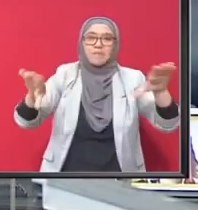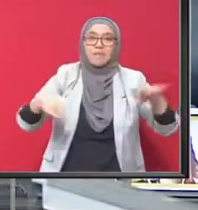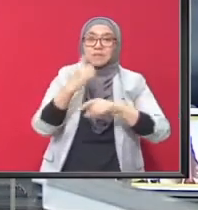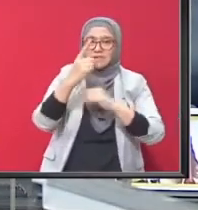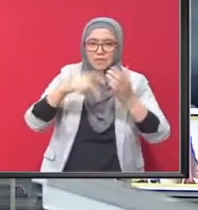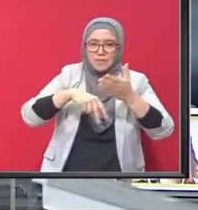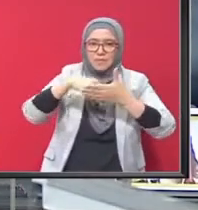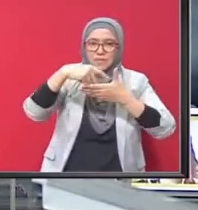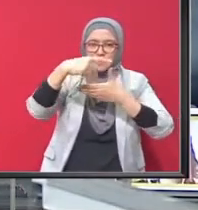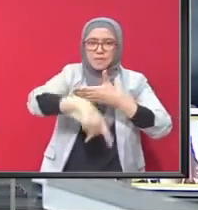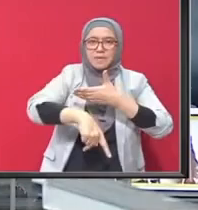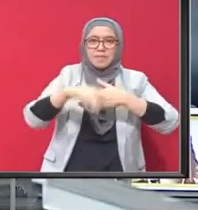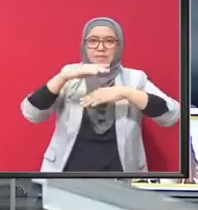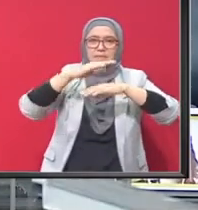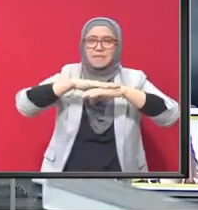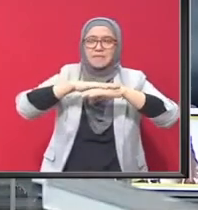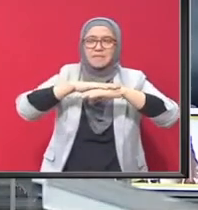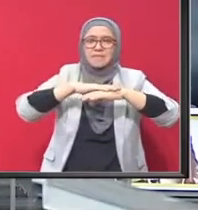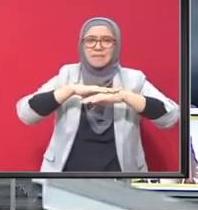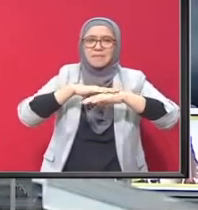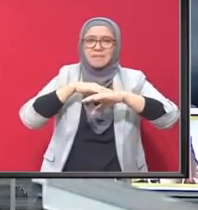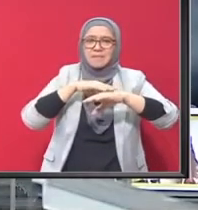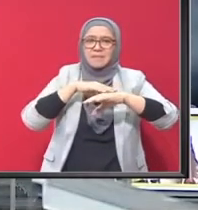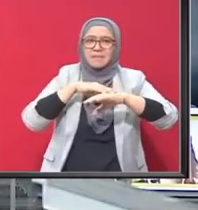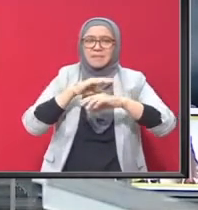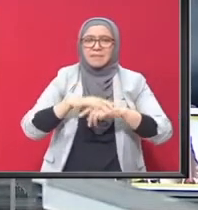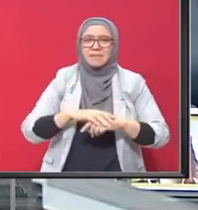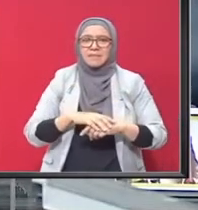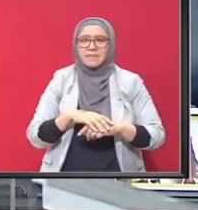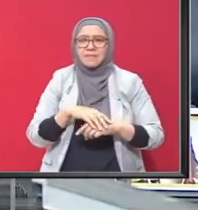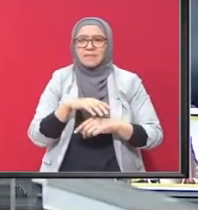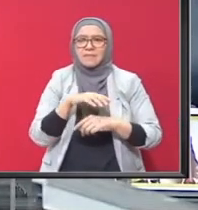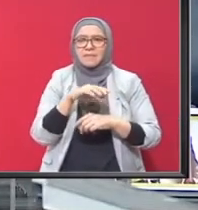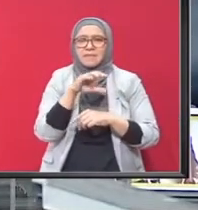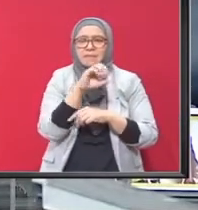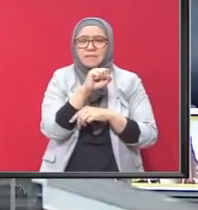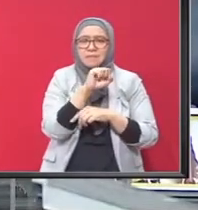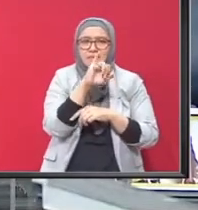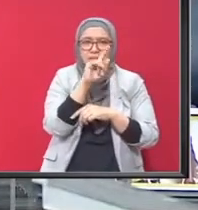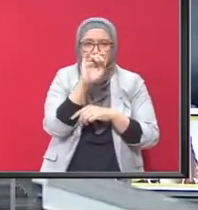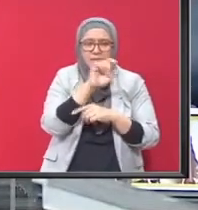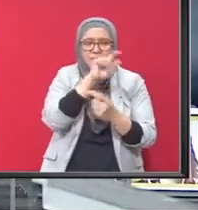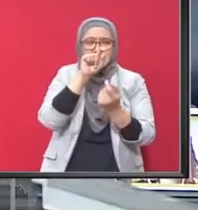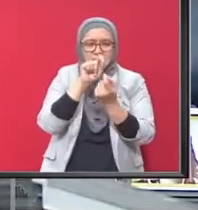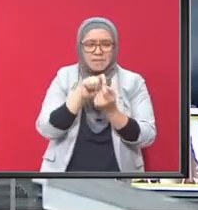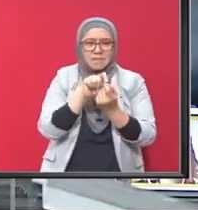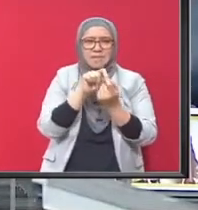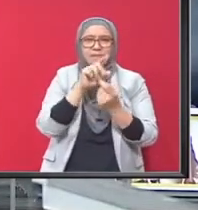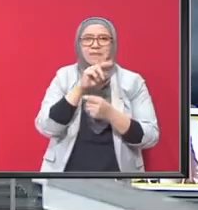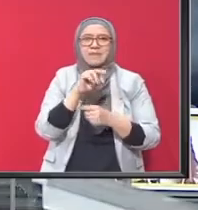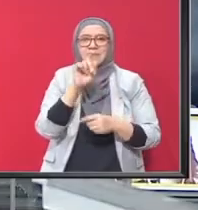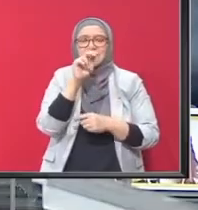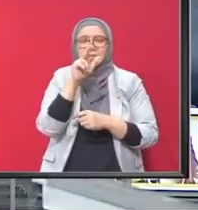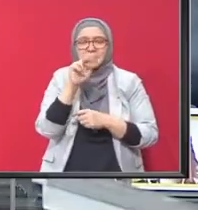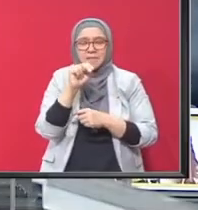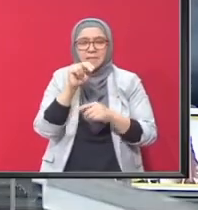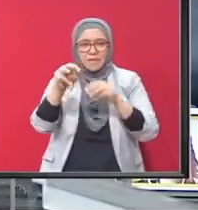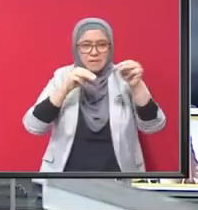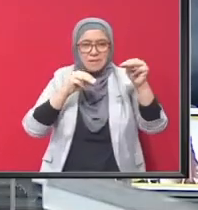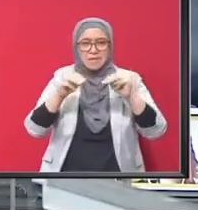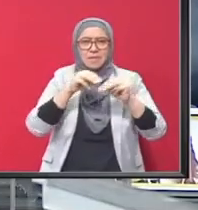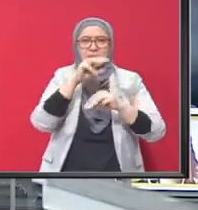dipanggil dan izin site-specific n manajemen SNM